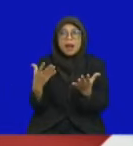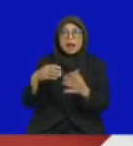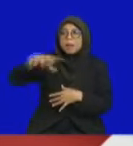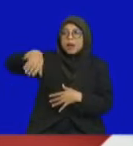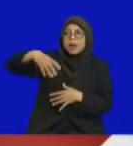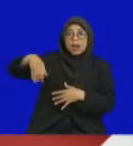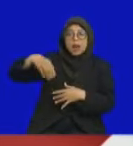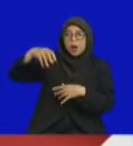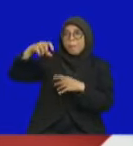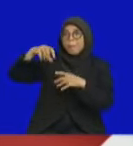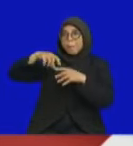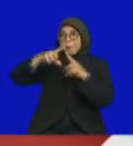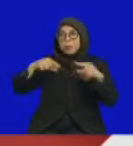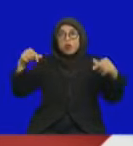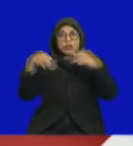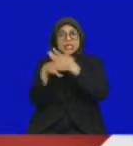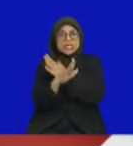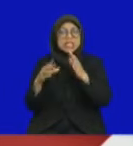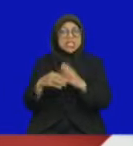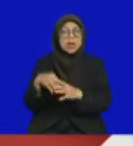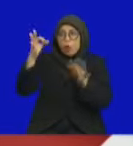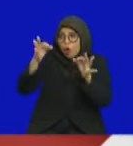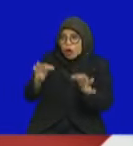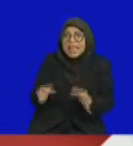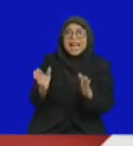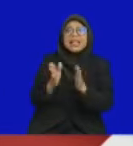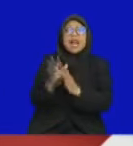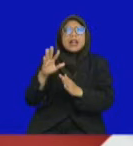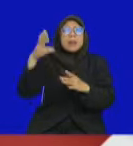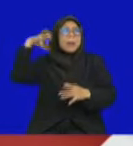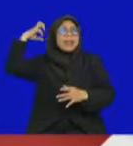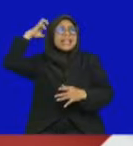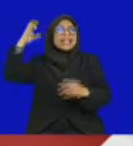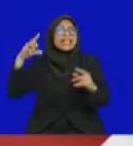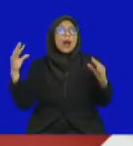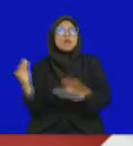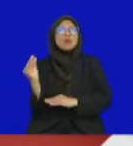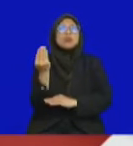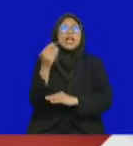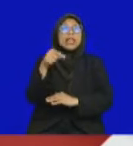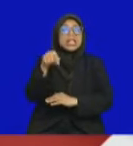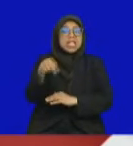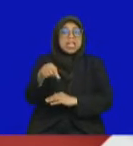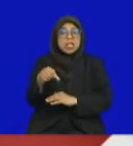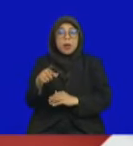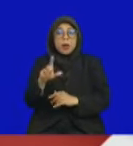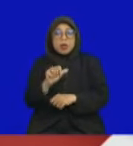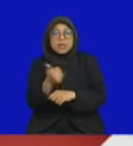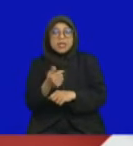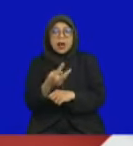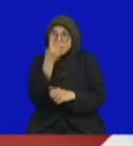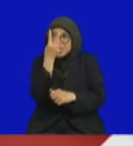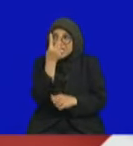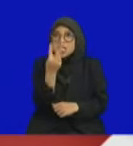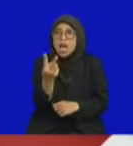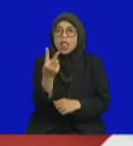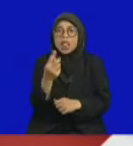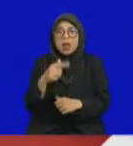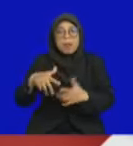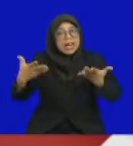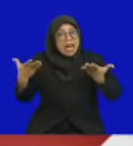pemkod dan pemerintah pusat sehingga ini akan menemukan format Bagaimana